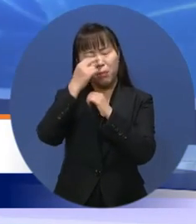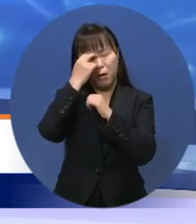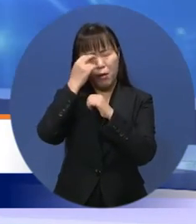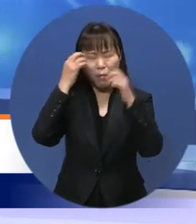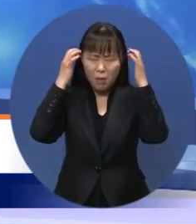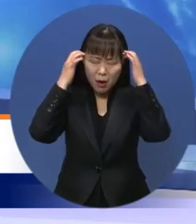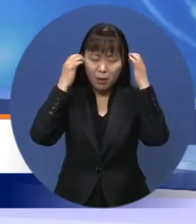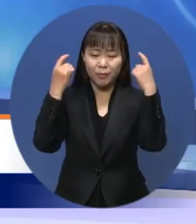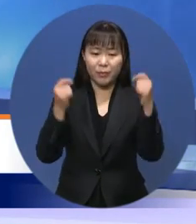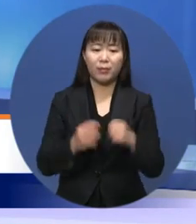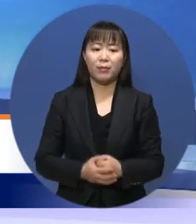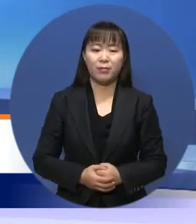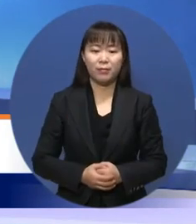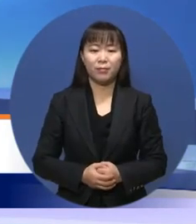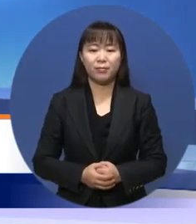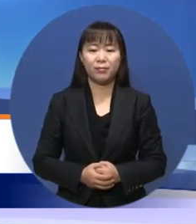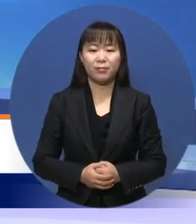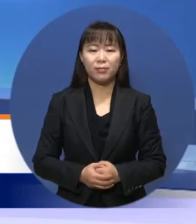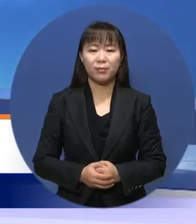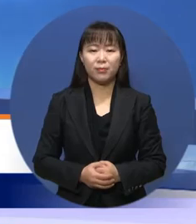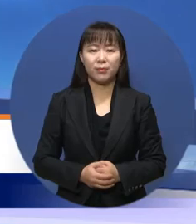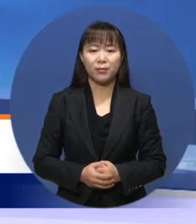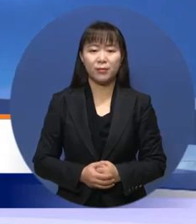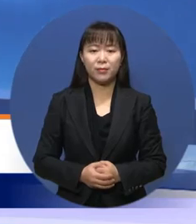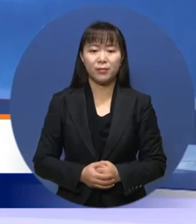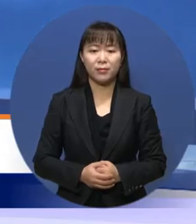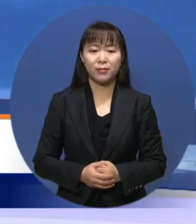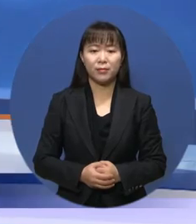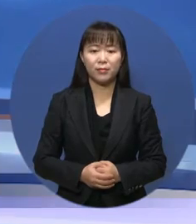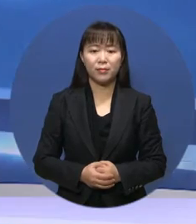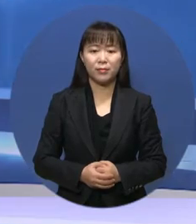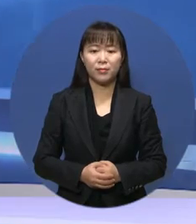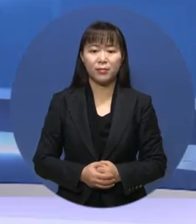있습니다. 자세한 소식 서정용 기자가 전합니다.